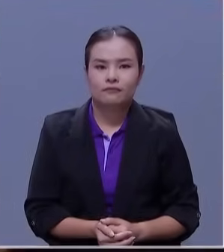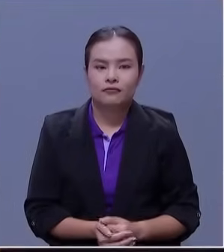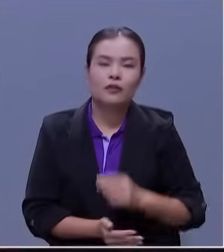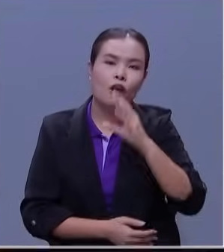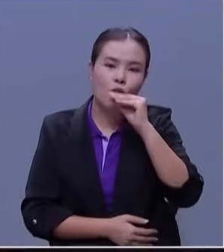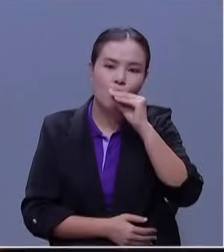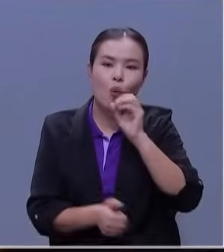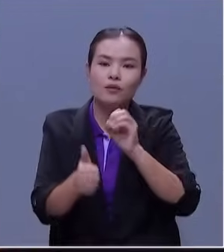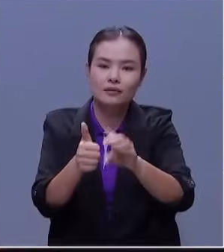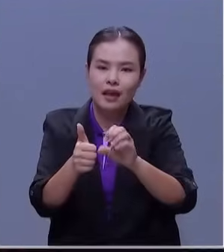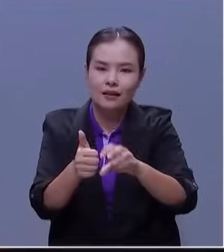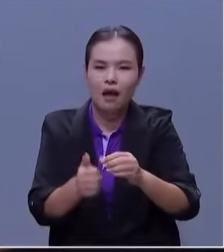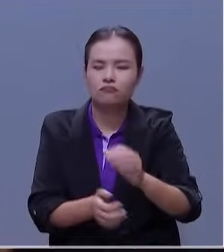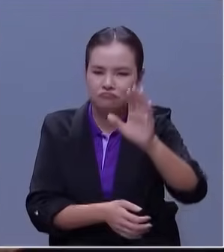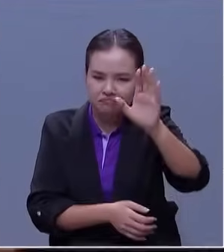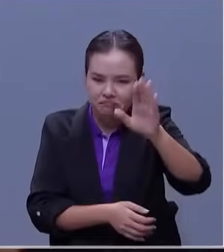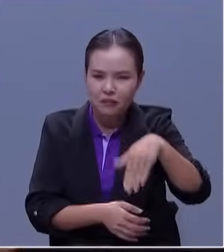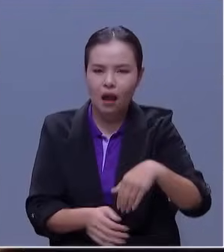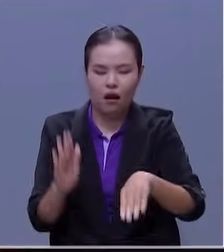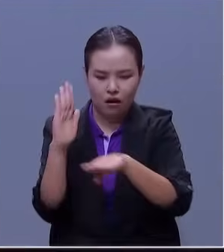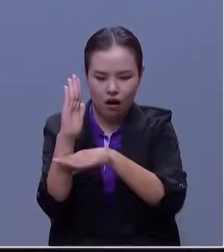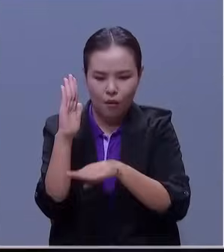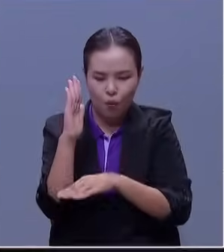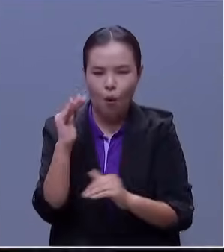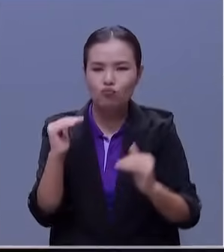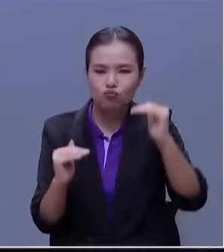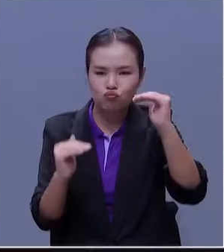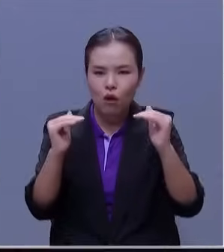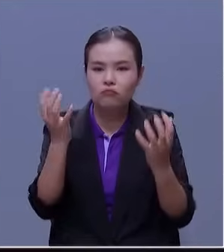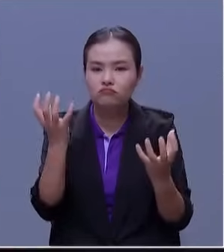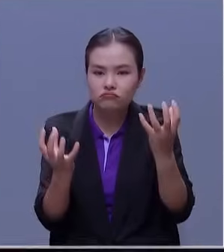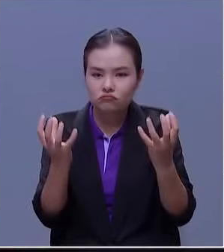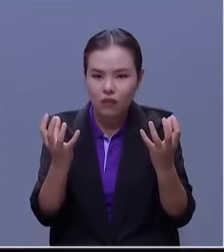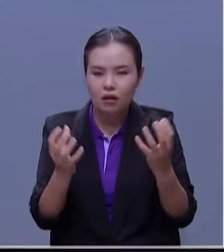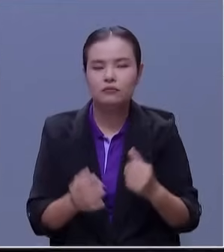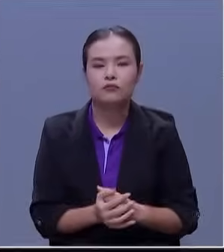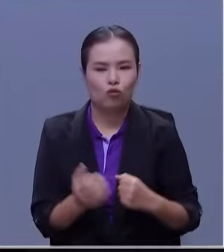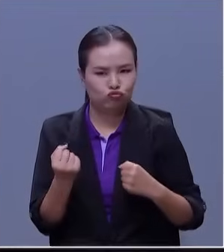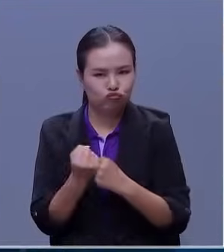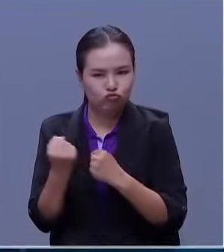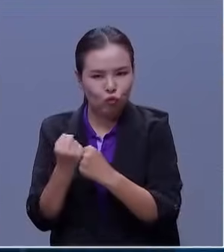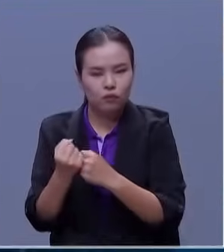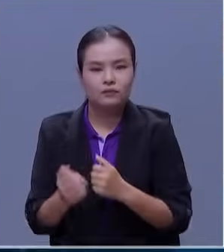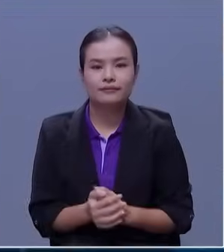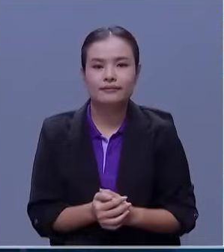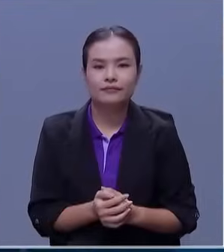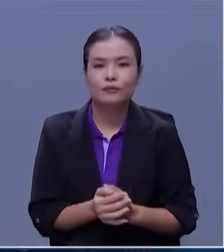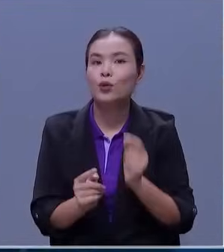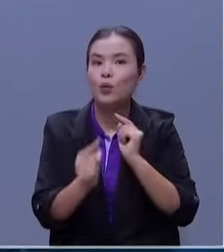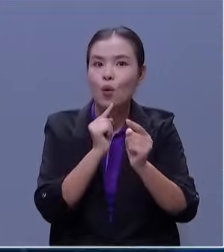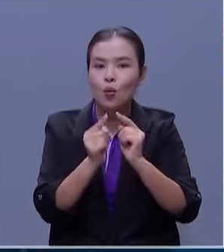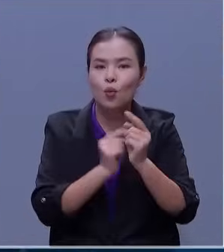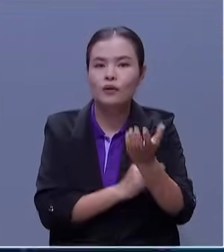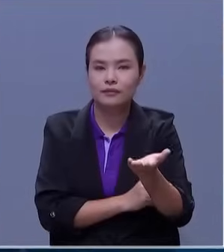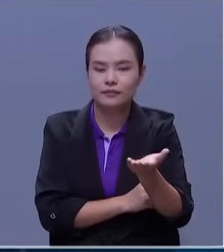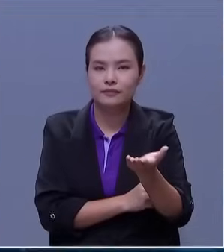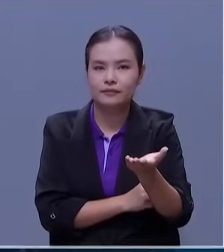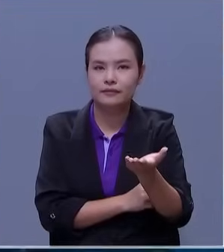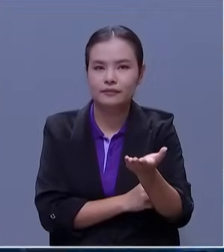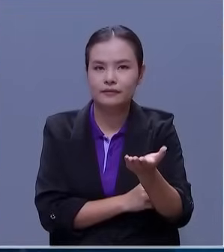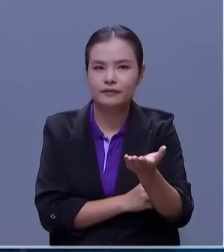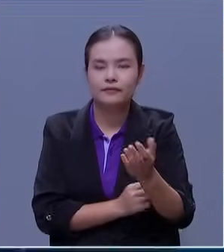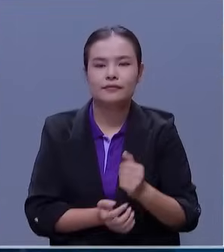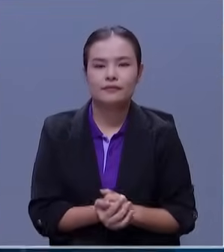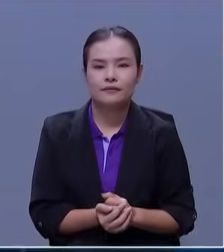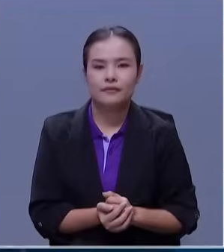กันแนะนำว่าเสียแป้งเนี่ยกลับเข้าสู่กระบวนการเถอะมาสู้กันนะครับอีกหนึ่งท่านที่เราได้พูดคุยในรายการเปิดโต๊ะข่าวด้วยคือพลตำรวจต